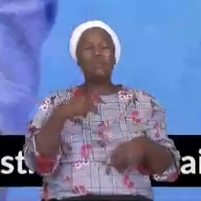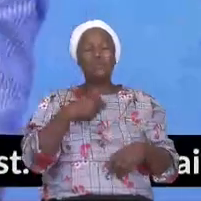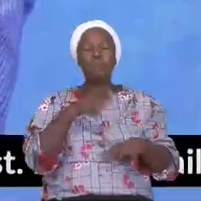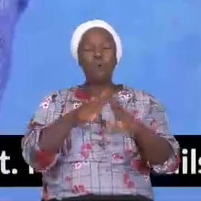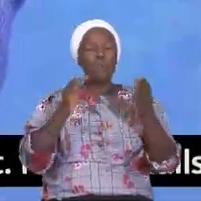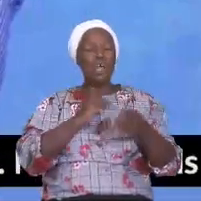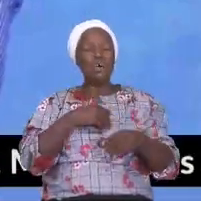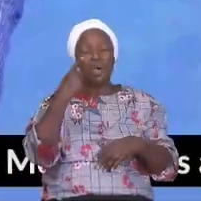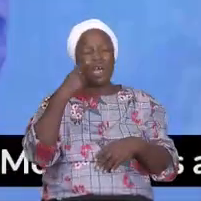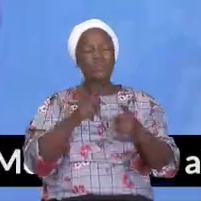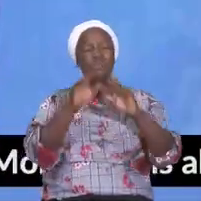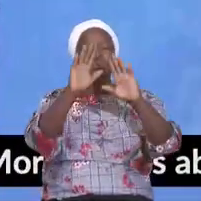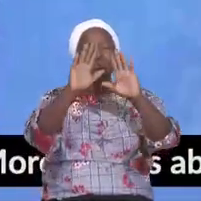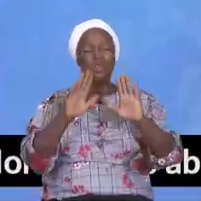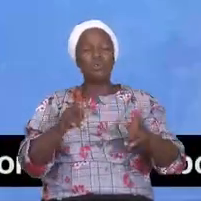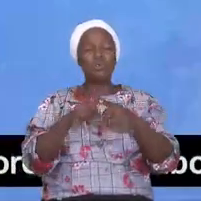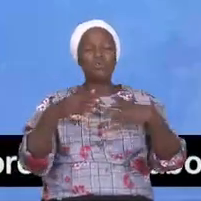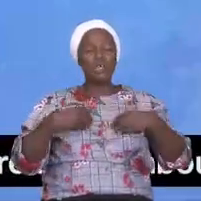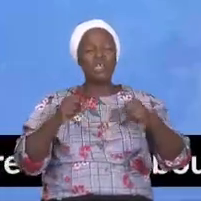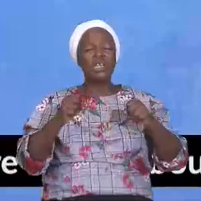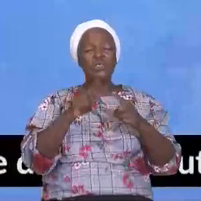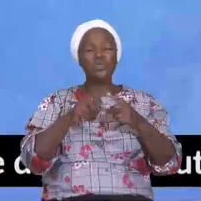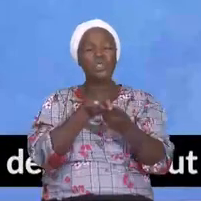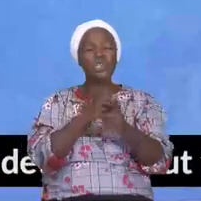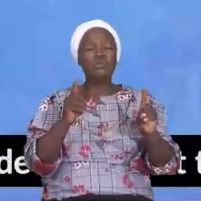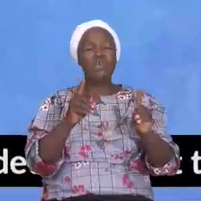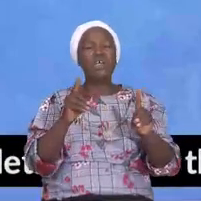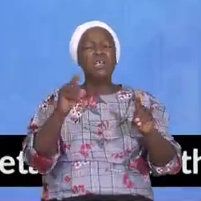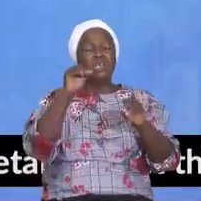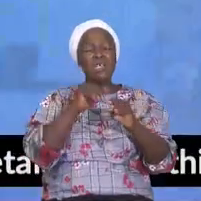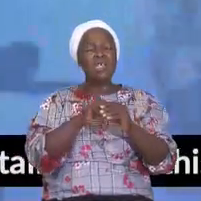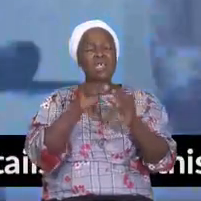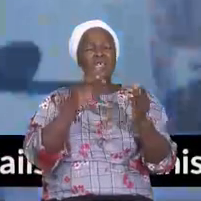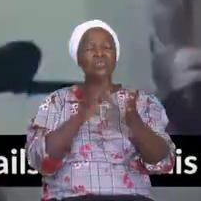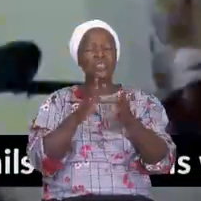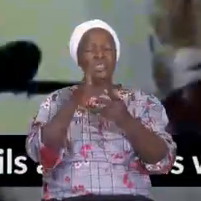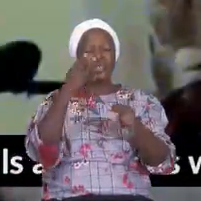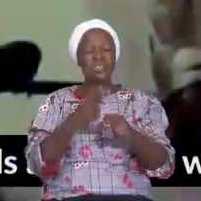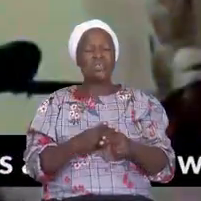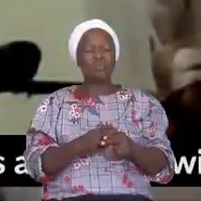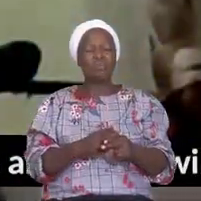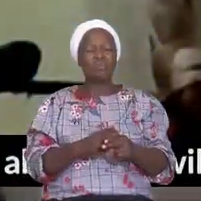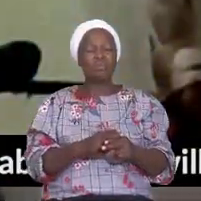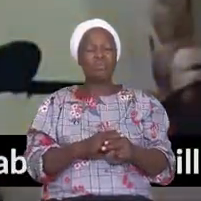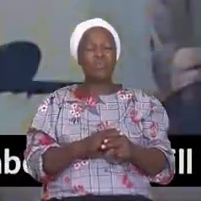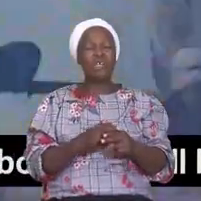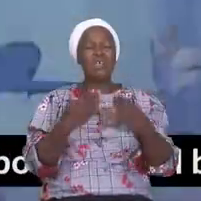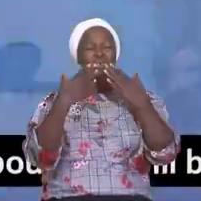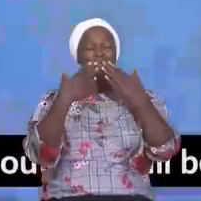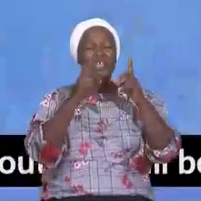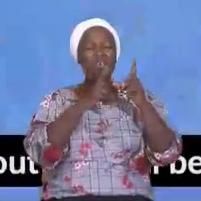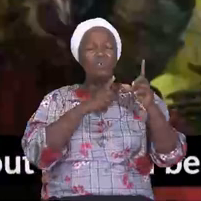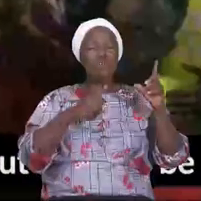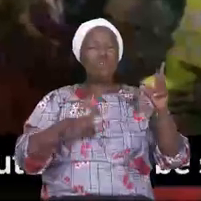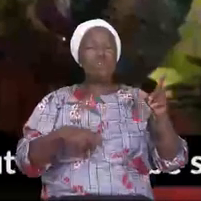nom. Comme nous ouvrons nos yeux, nous allons ouvrir nos yeux pour les miracles, la guérison, la